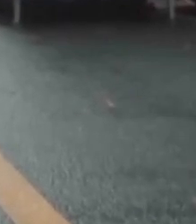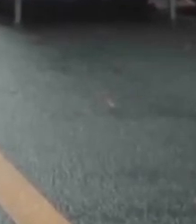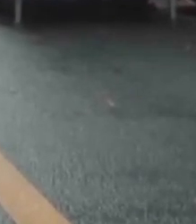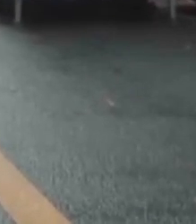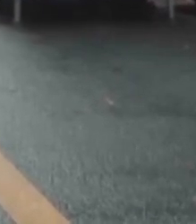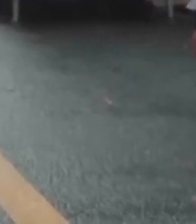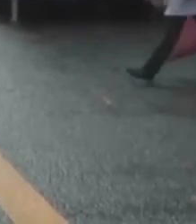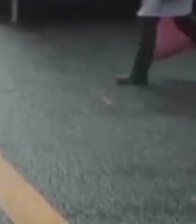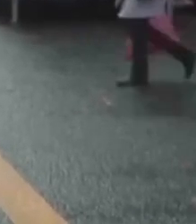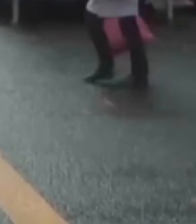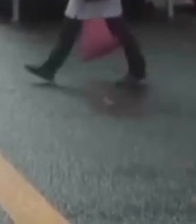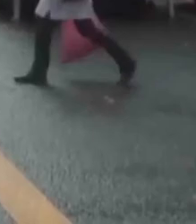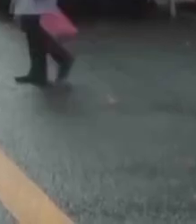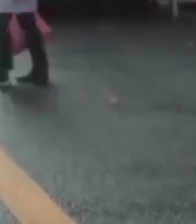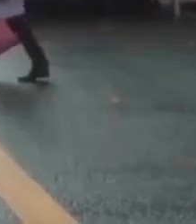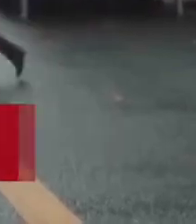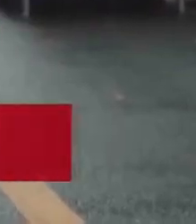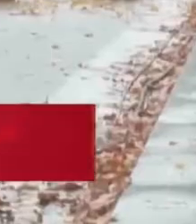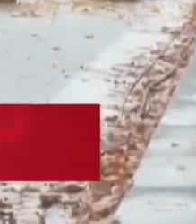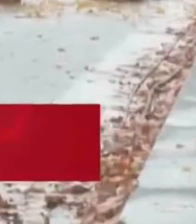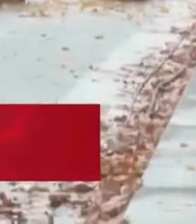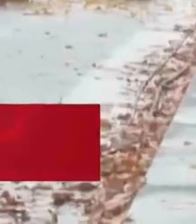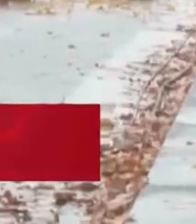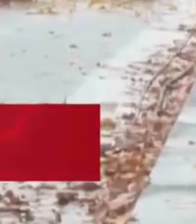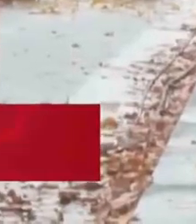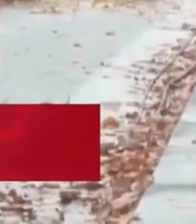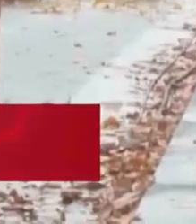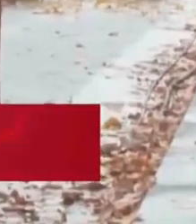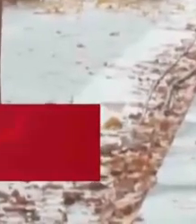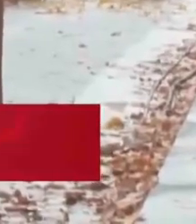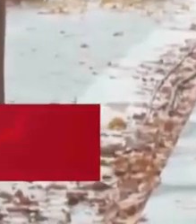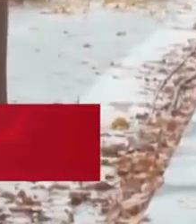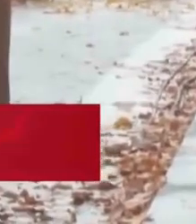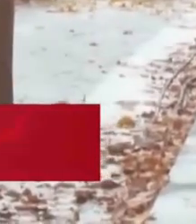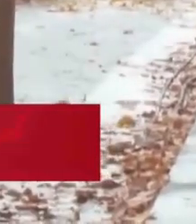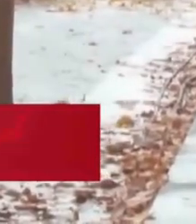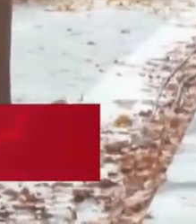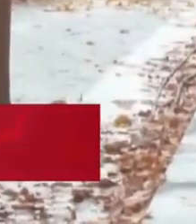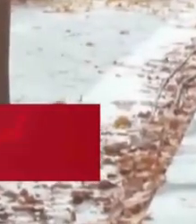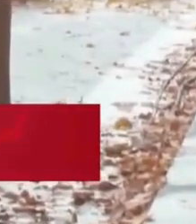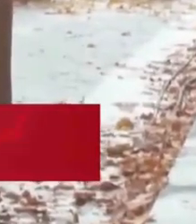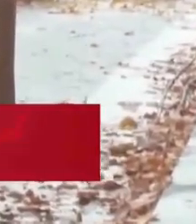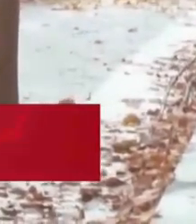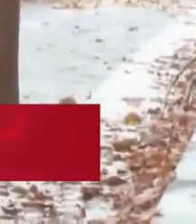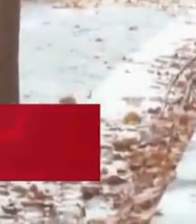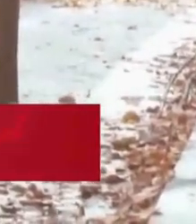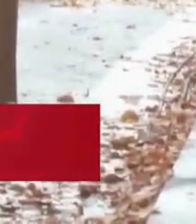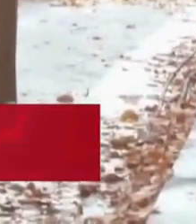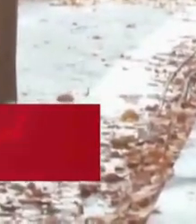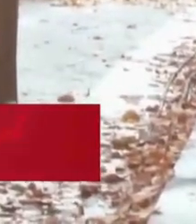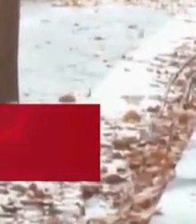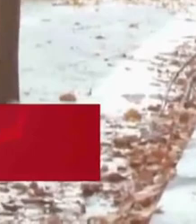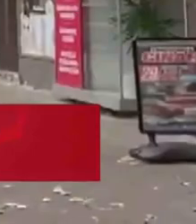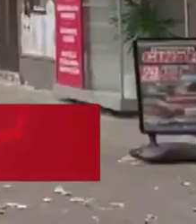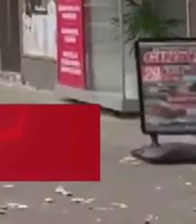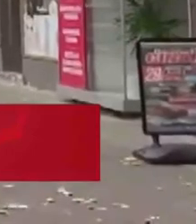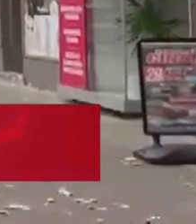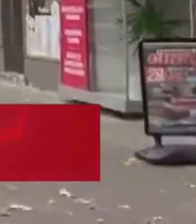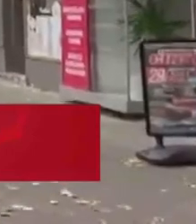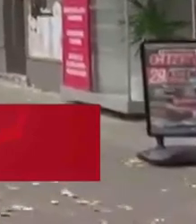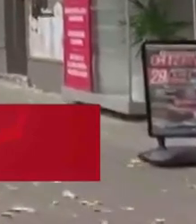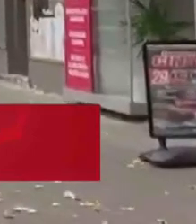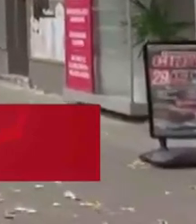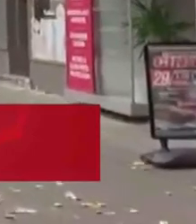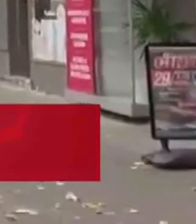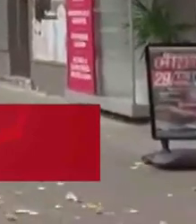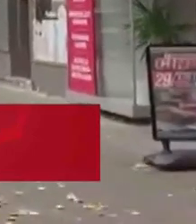улсын валютын сангаас гаргасан мэдээлэлээр цар тахлын улмаас олон улсад нийтдээ 12.80 долларын алдагдал хүлээгдэнэ. Уналтанд орсон